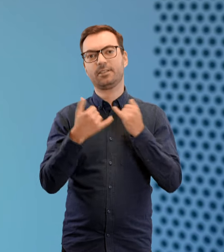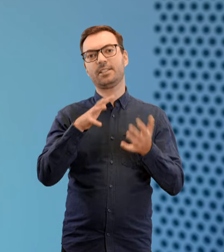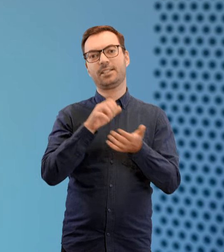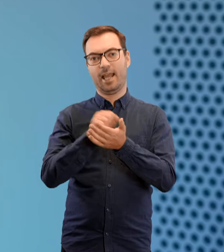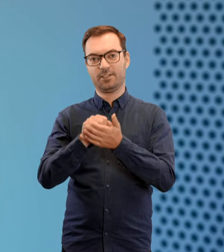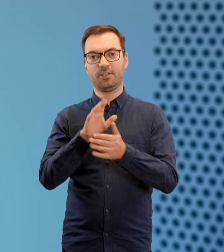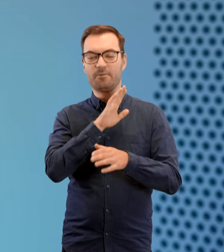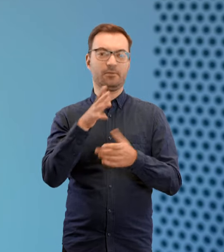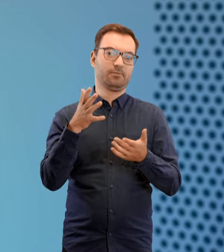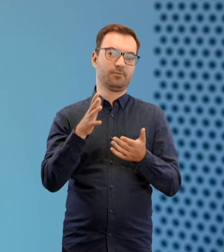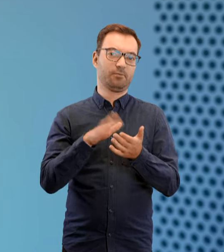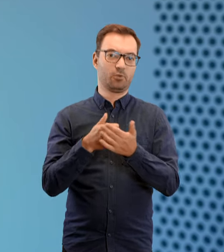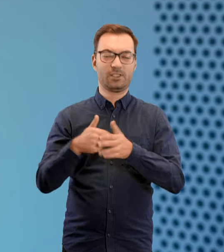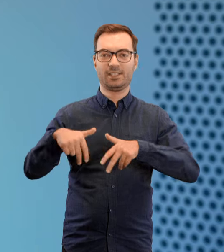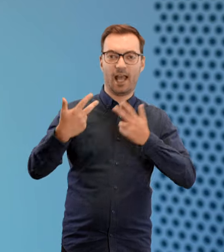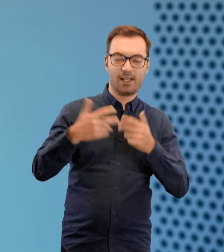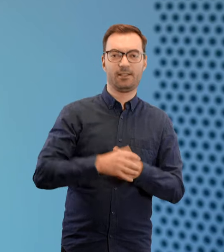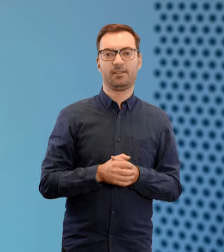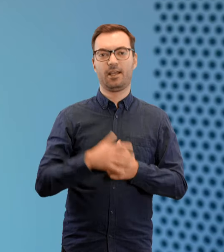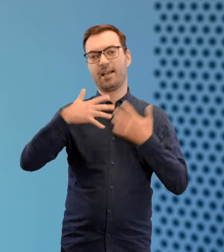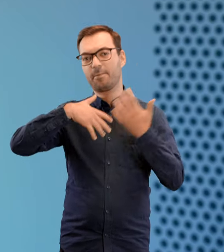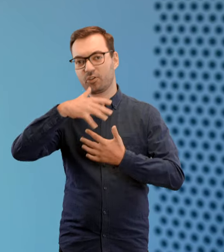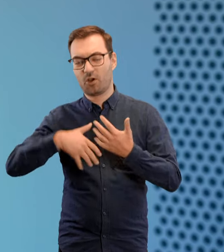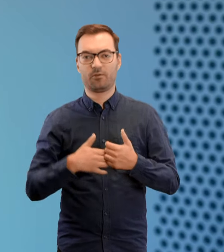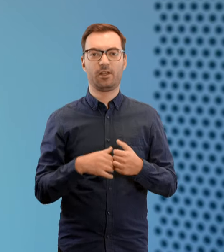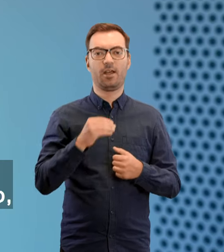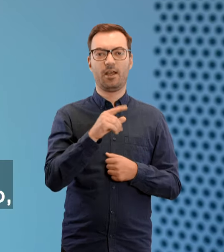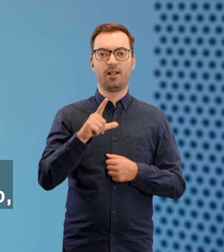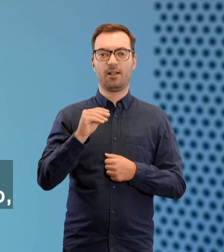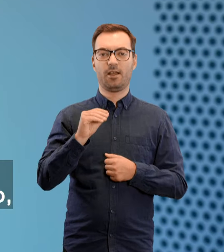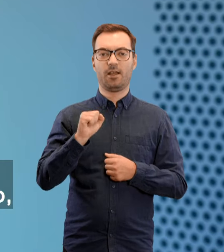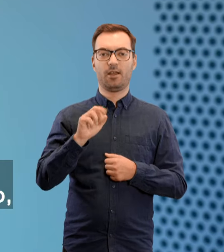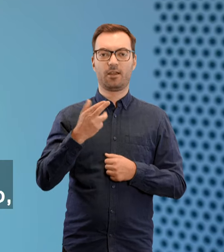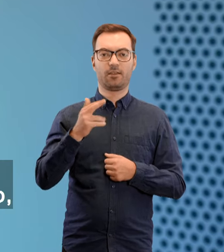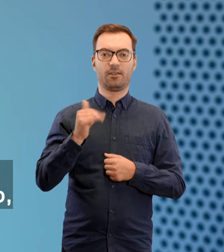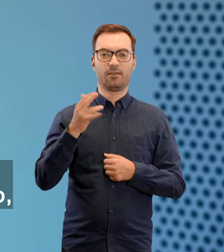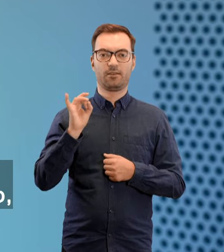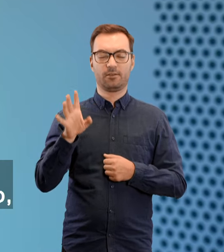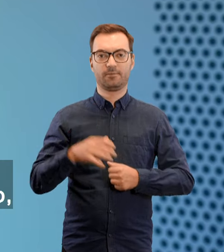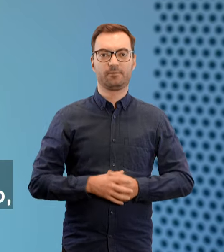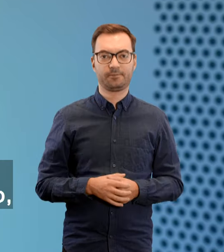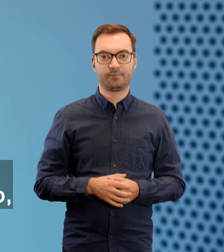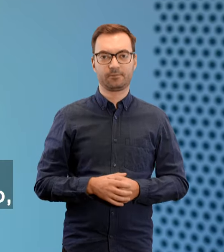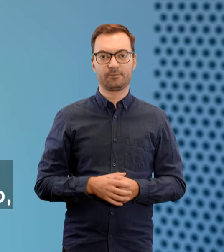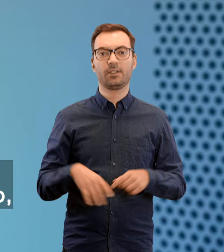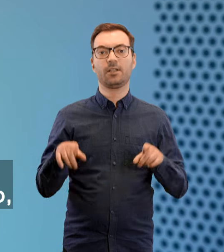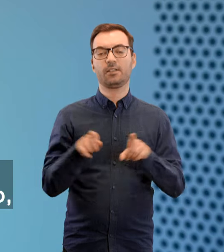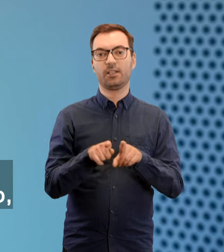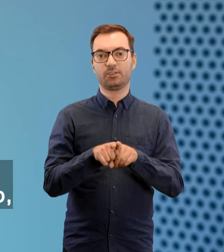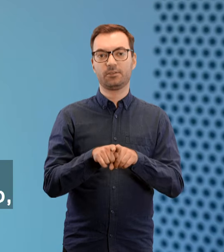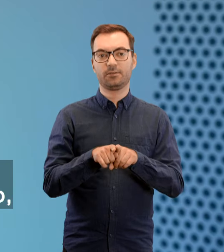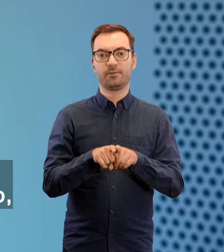w postaci zajęć zdalnych, hybrydowych, e-learningu. Działania też polegają na